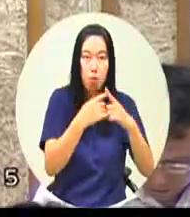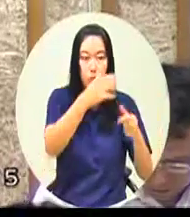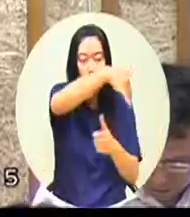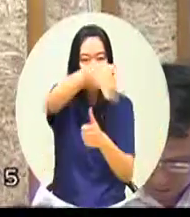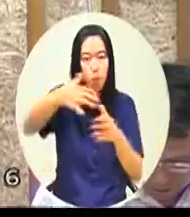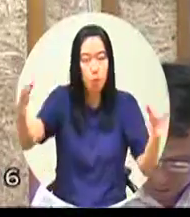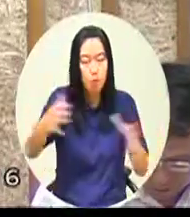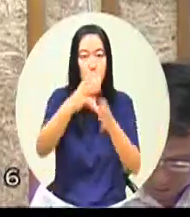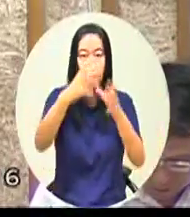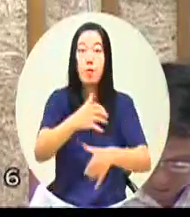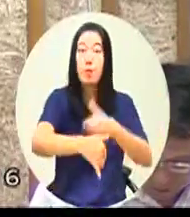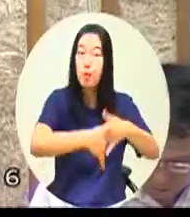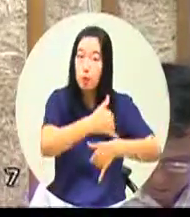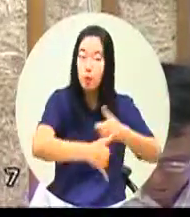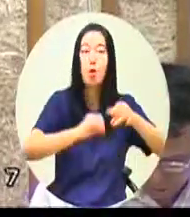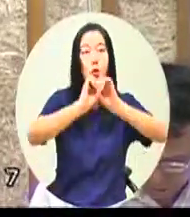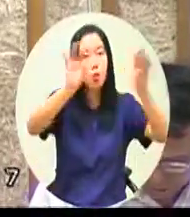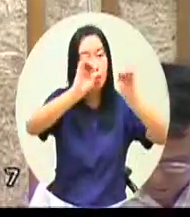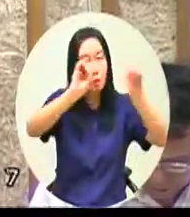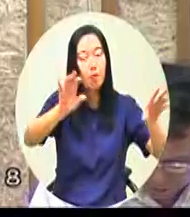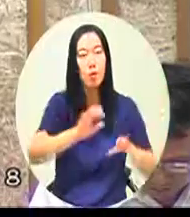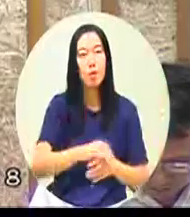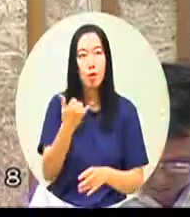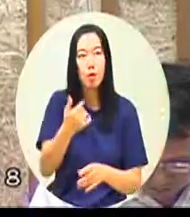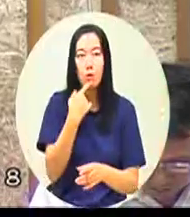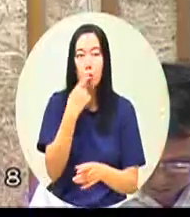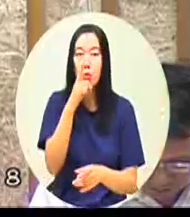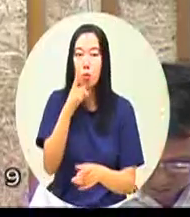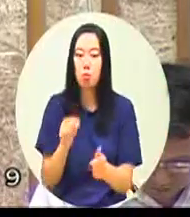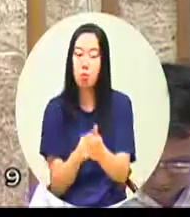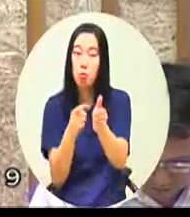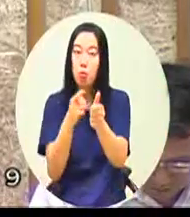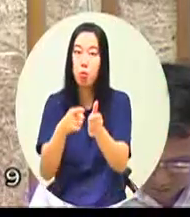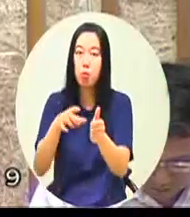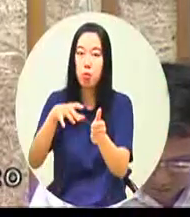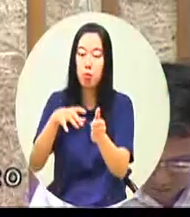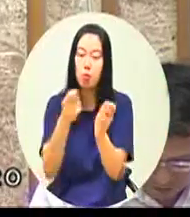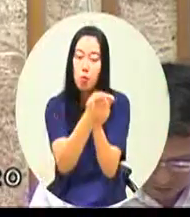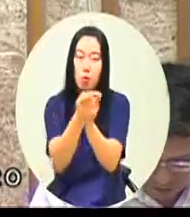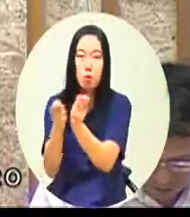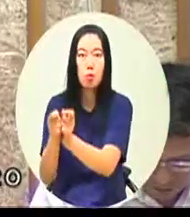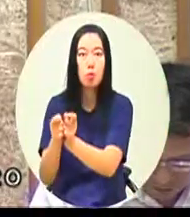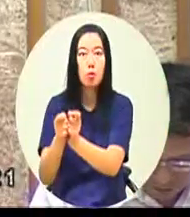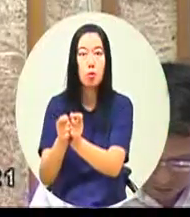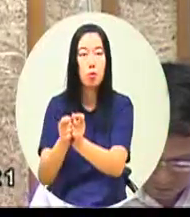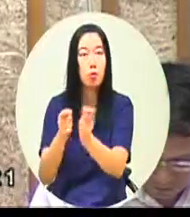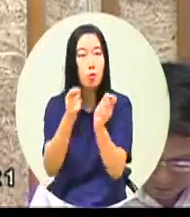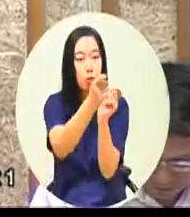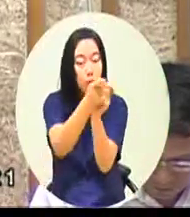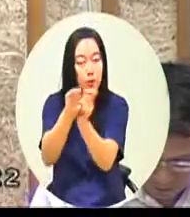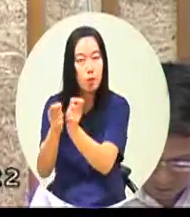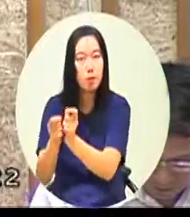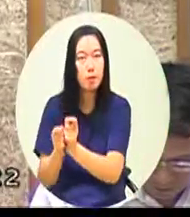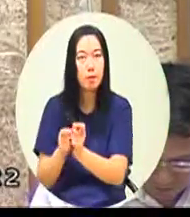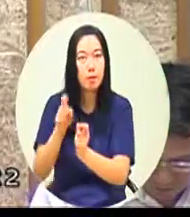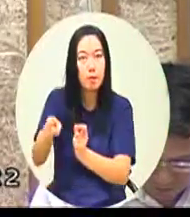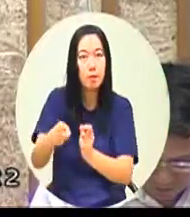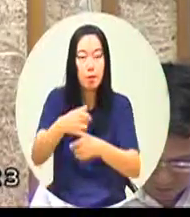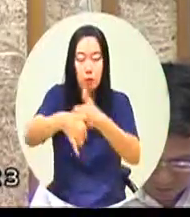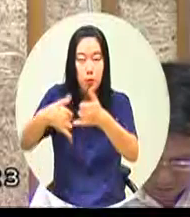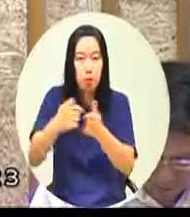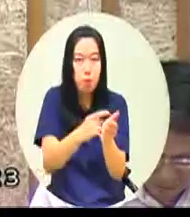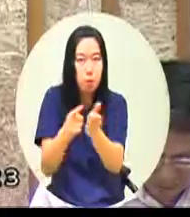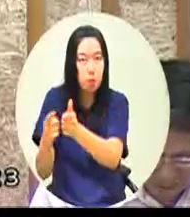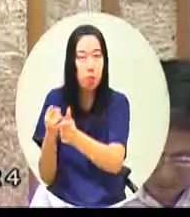活动，然后来我想刺激当地，我想前镇这个鱼市场这边的一些活络的状